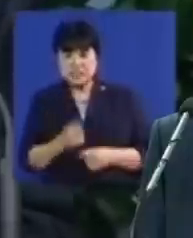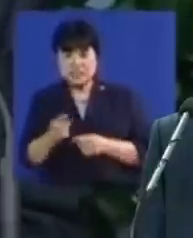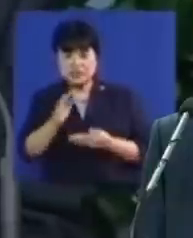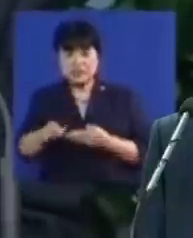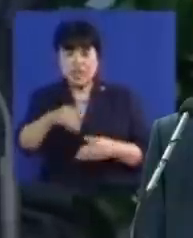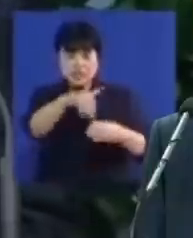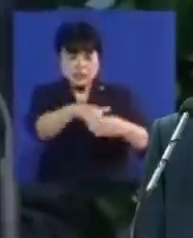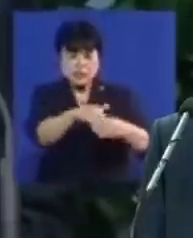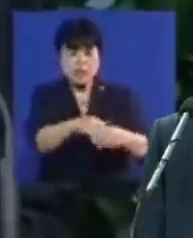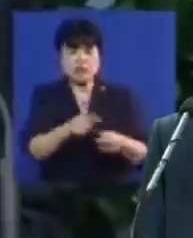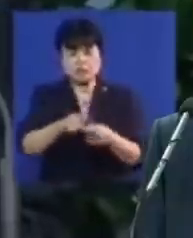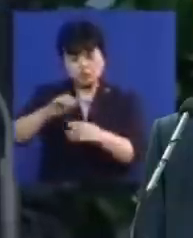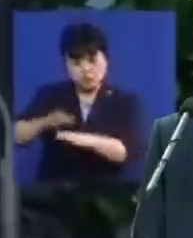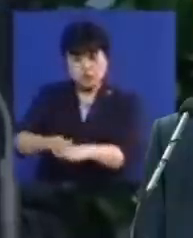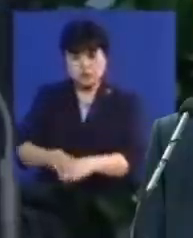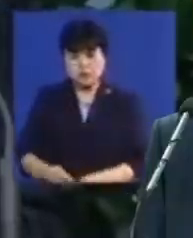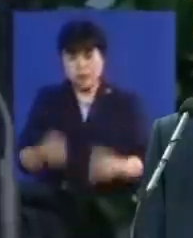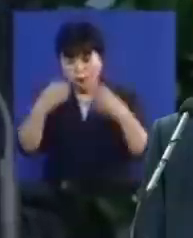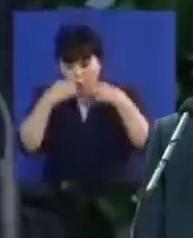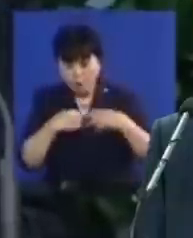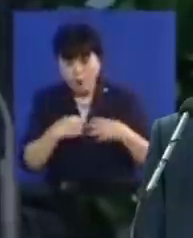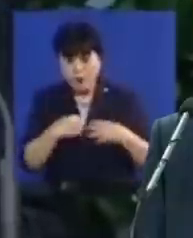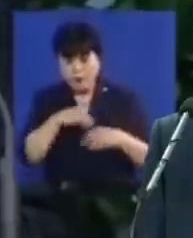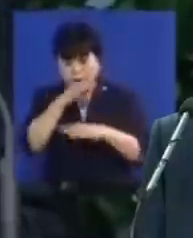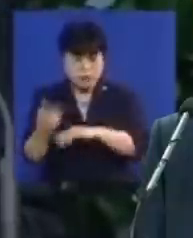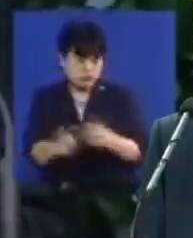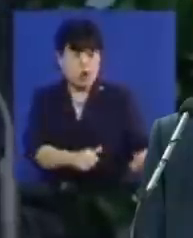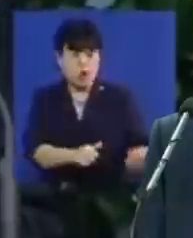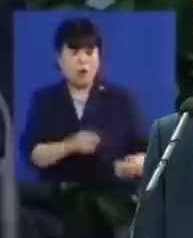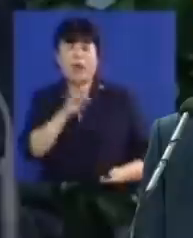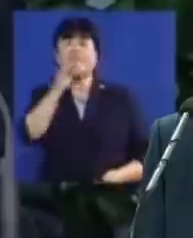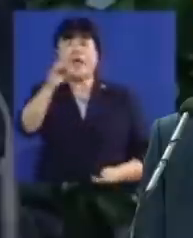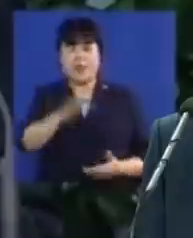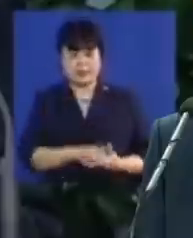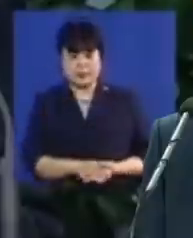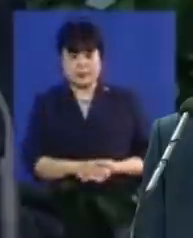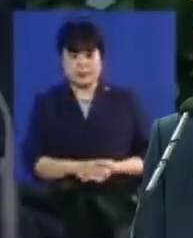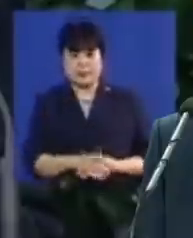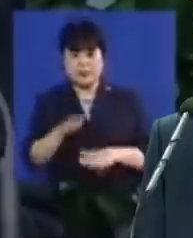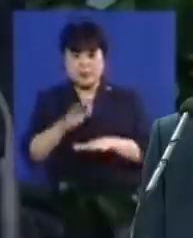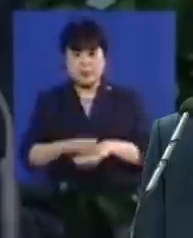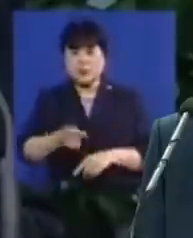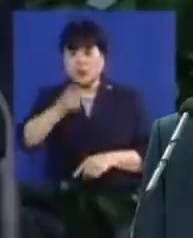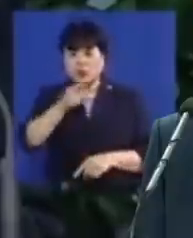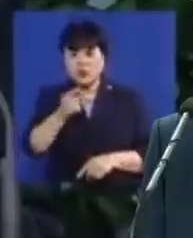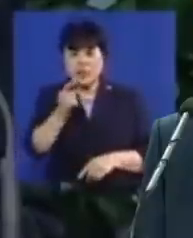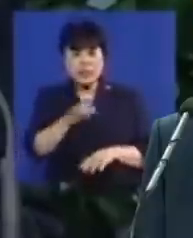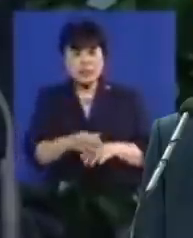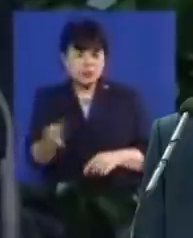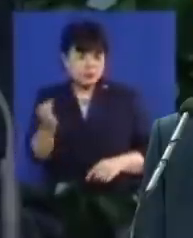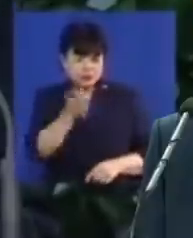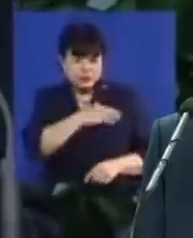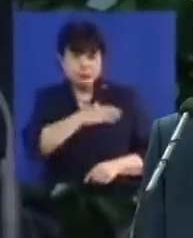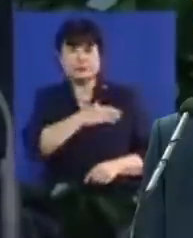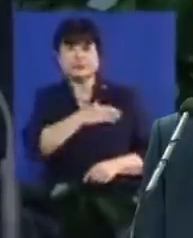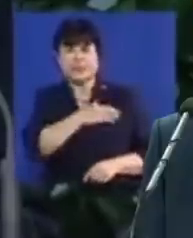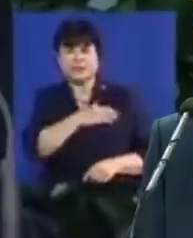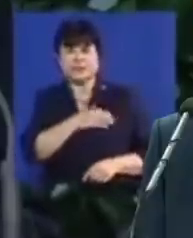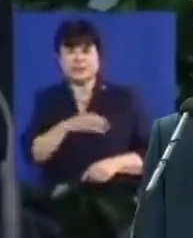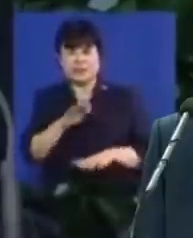참으로 우리 그때는 여러분 농군들은 논 한 마지기도 없습니다. 부자들